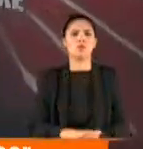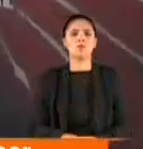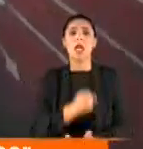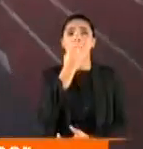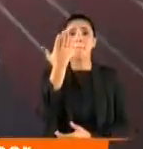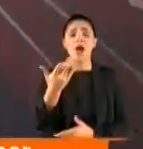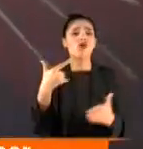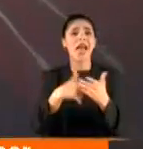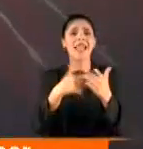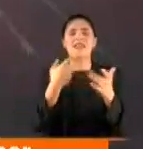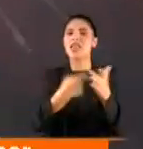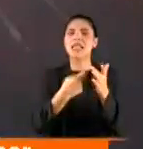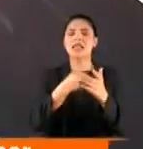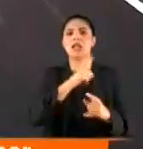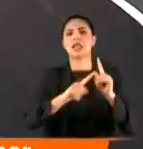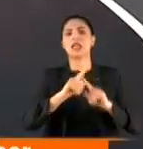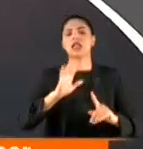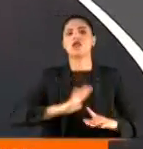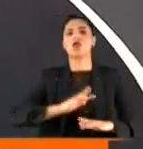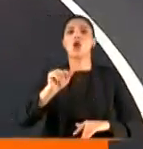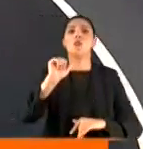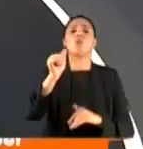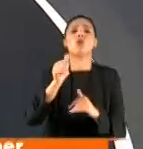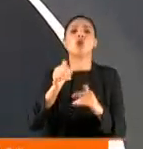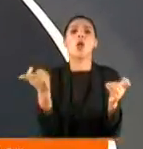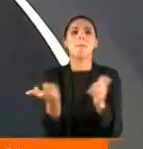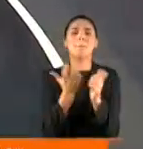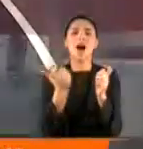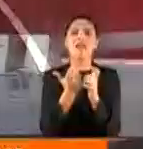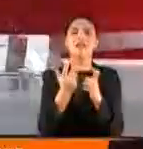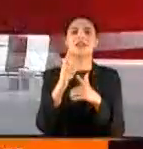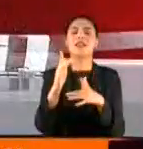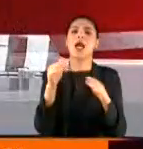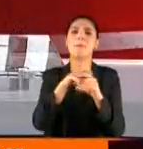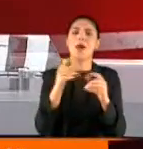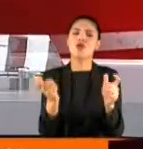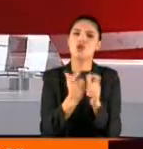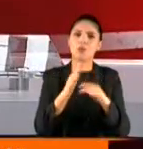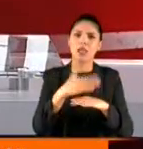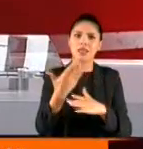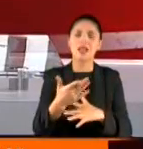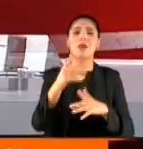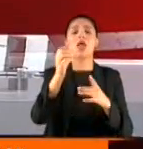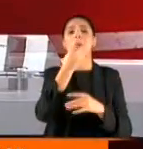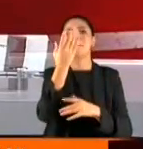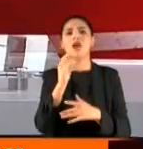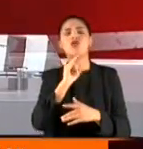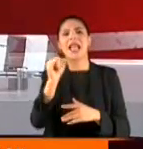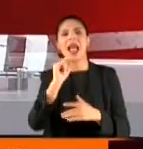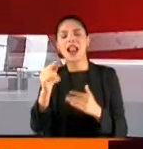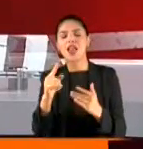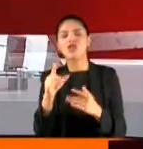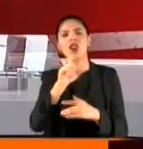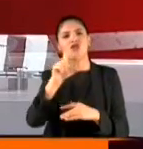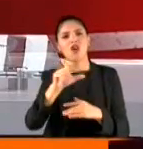Ve Bahçeli'nin hedefindeki isim Kemal Kılıçdaroğlu da bugün partisinin meclis grubunu topladı tabii. Hem Bahçeli'nin eleştirilerine üstü kapalı